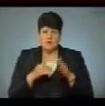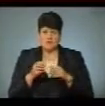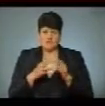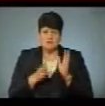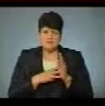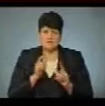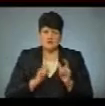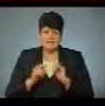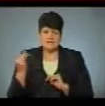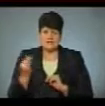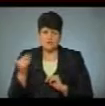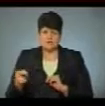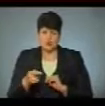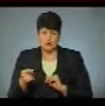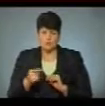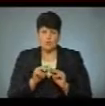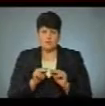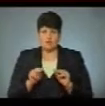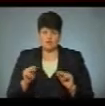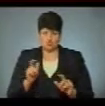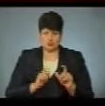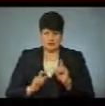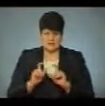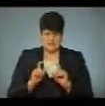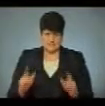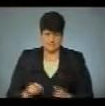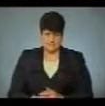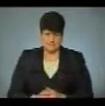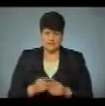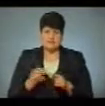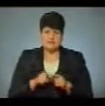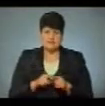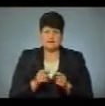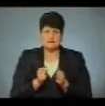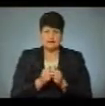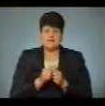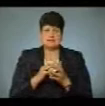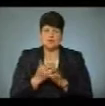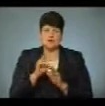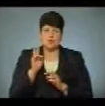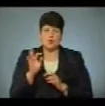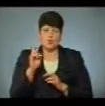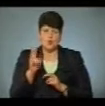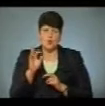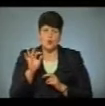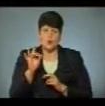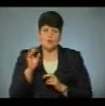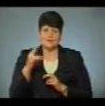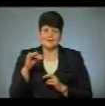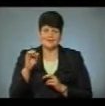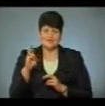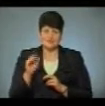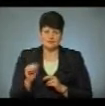18 студентів-істориків Тернопільського педуніверситету. Це поле біля села Кордишів Шумського району. Тут зараз проводять